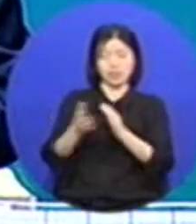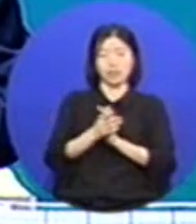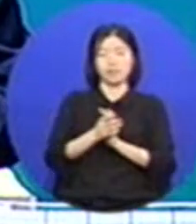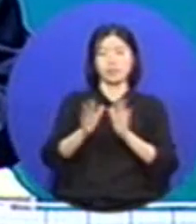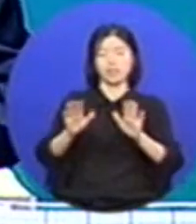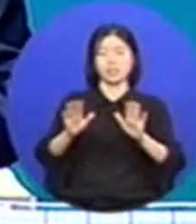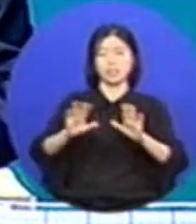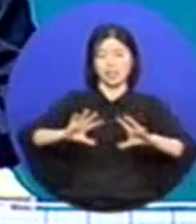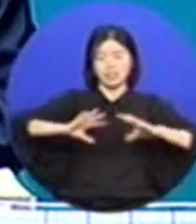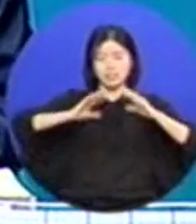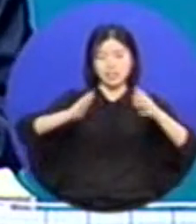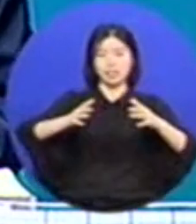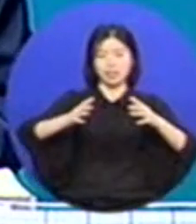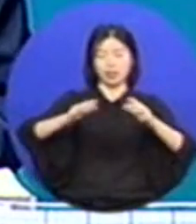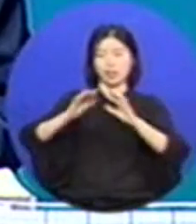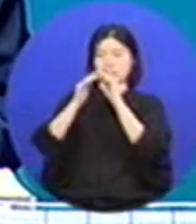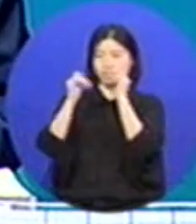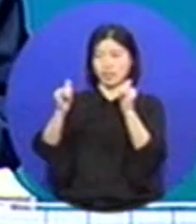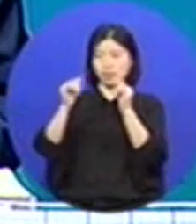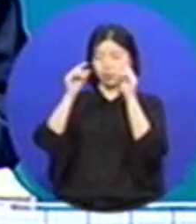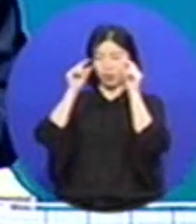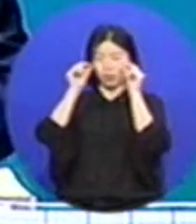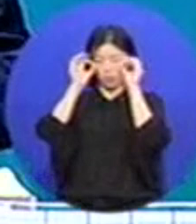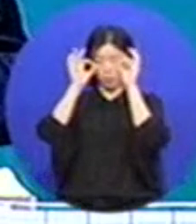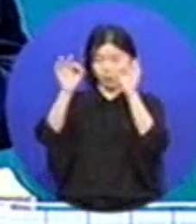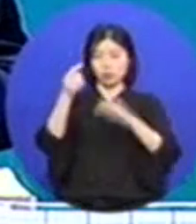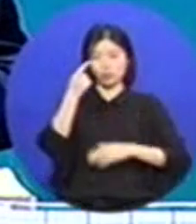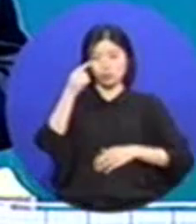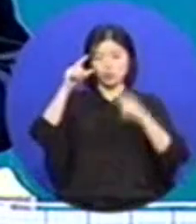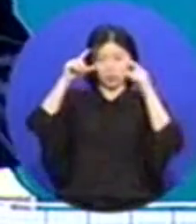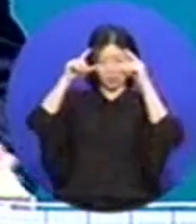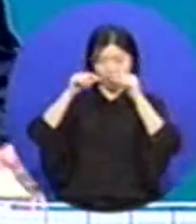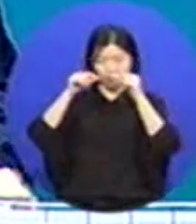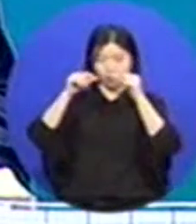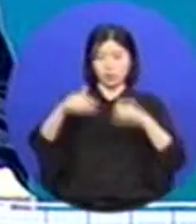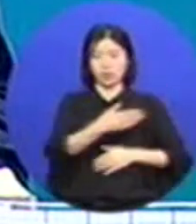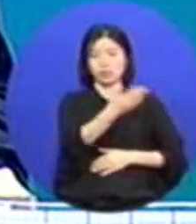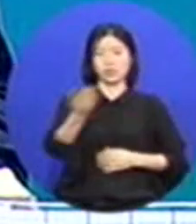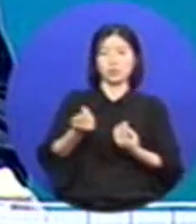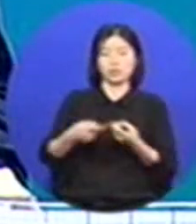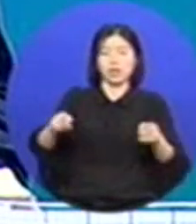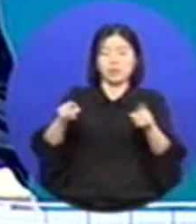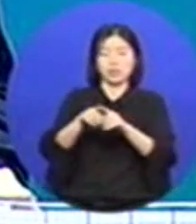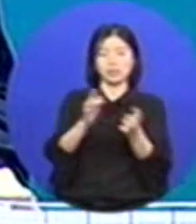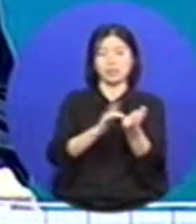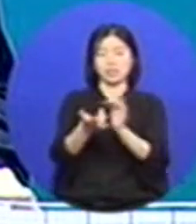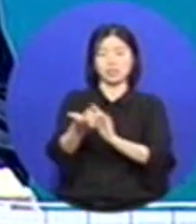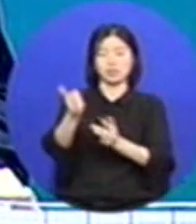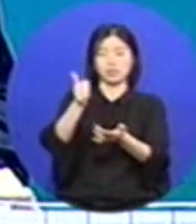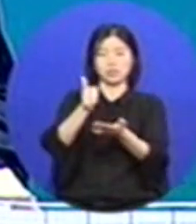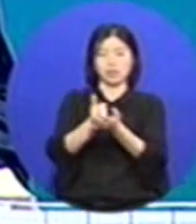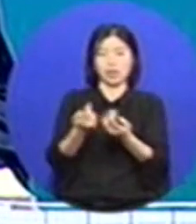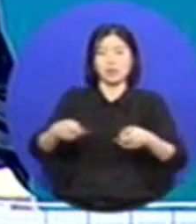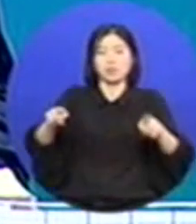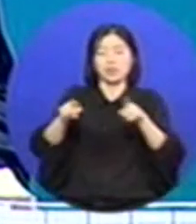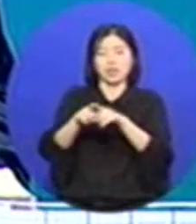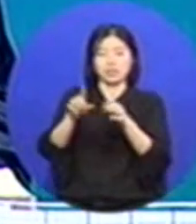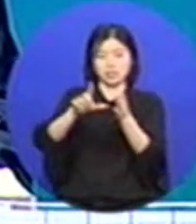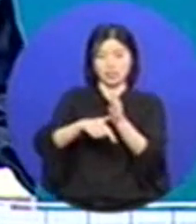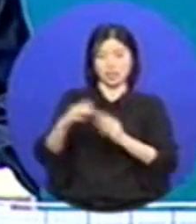세상과 사람을 보는 눈을 감고 지금 여러분과 함께 계시는 예수님을 바라보는 시간을 좀 갖겠습니다